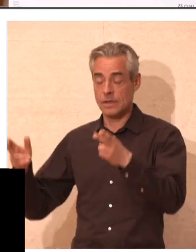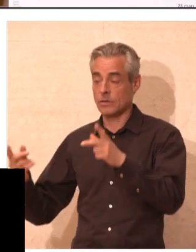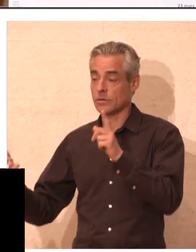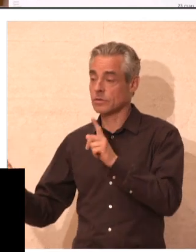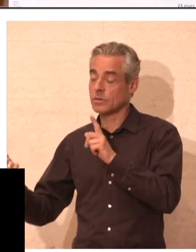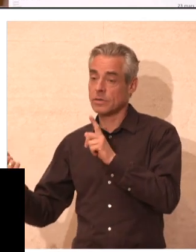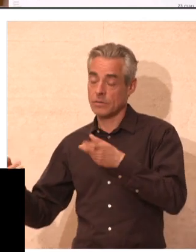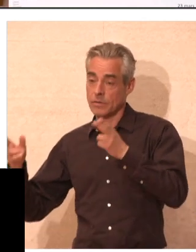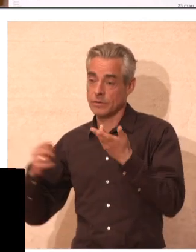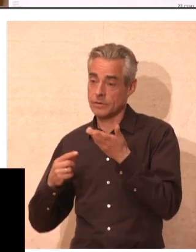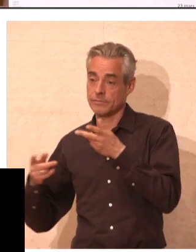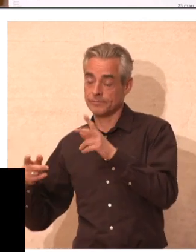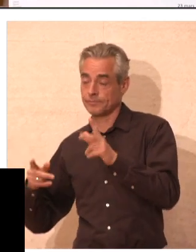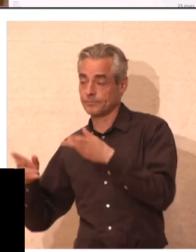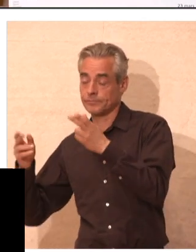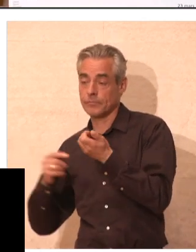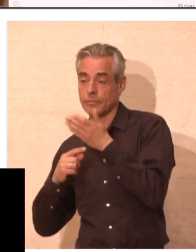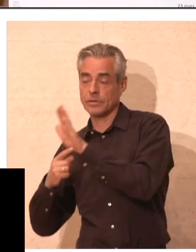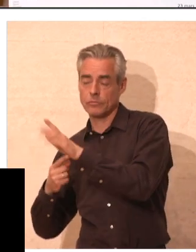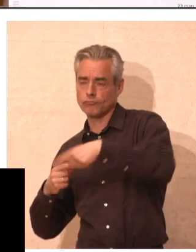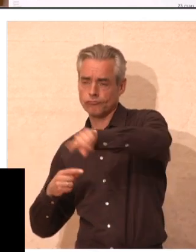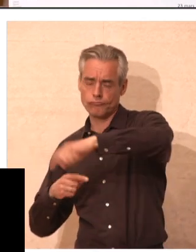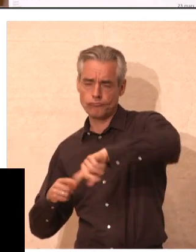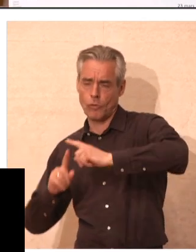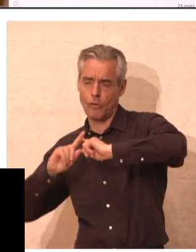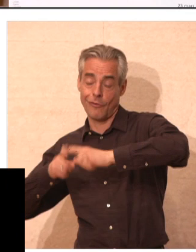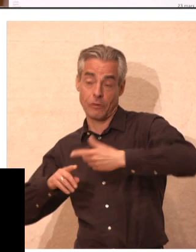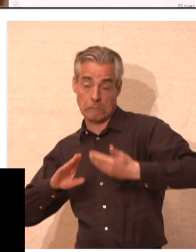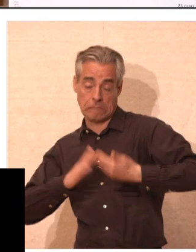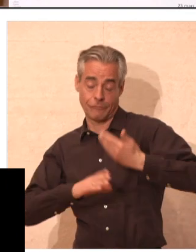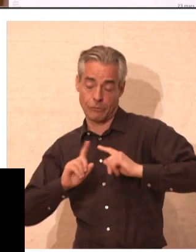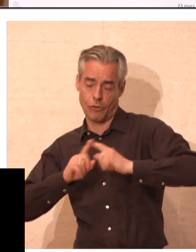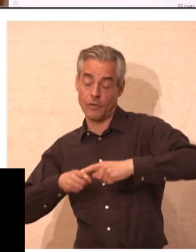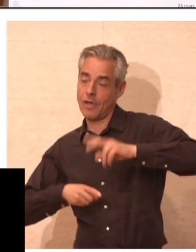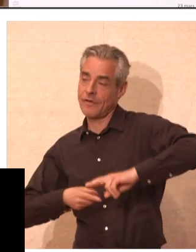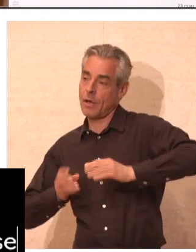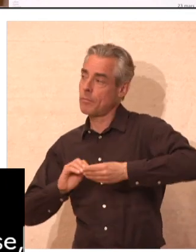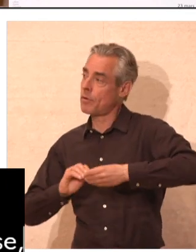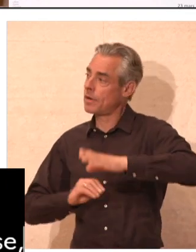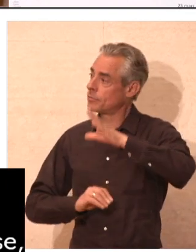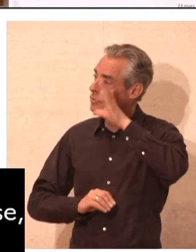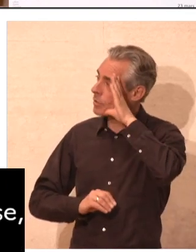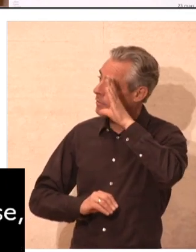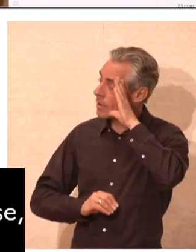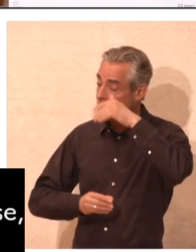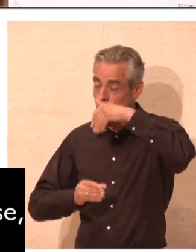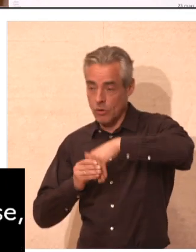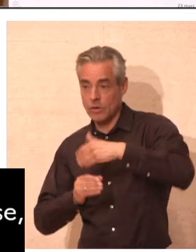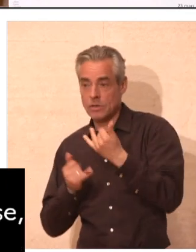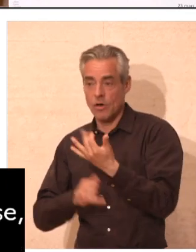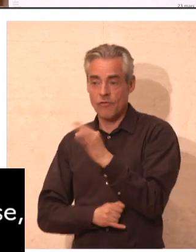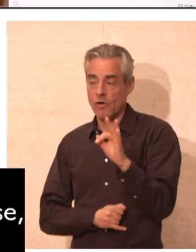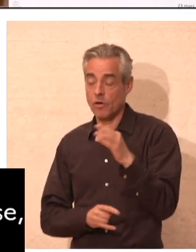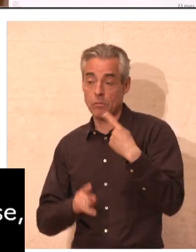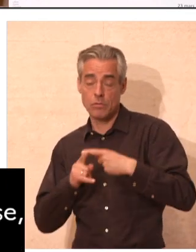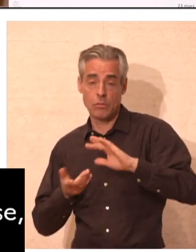session de présentation vous a tous convaincus qu'il y a vraiment des problèmes de sommeil, non seulement en France,